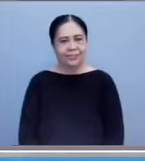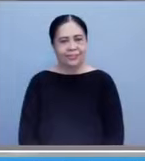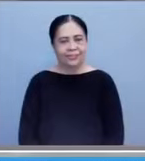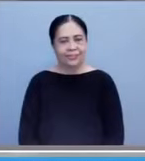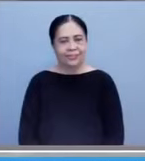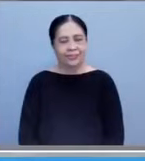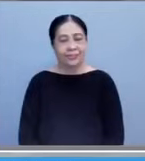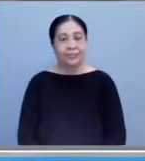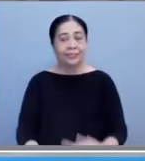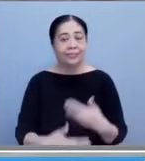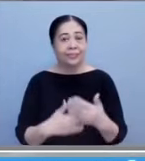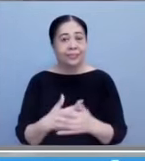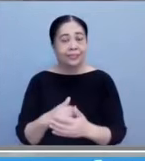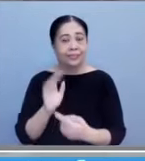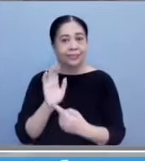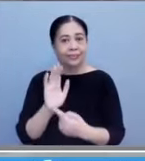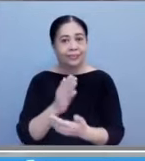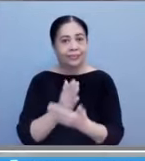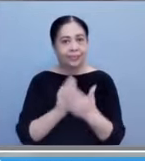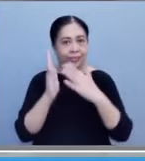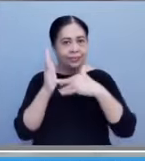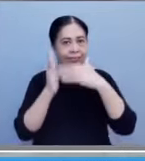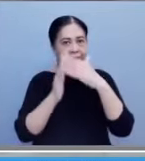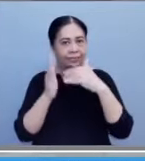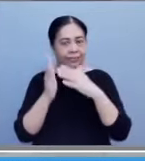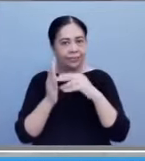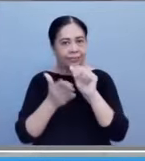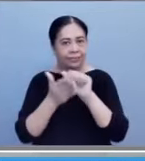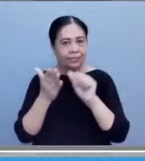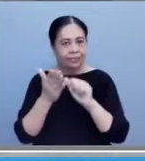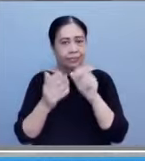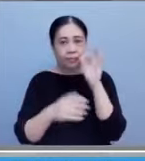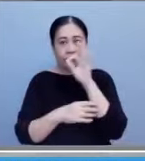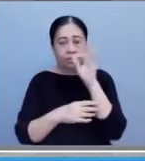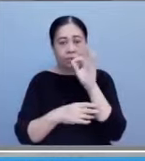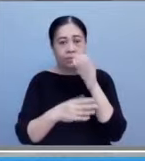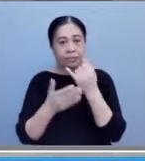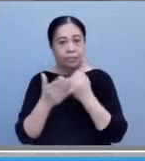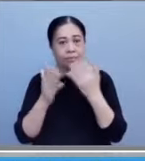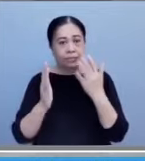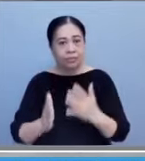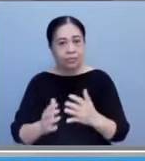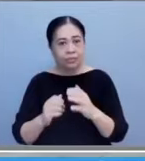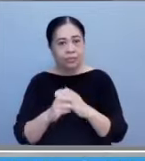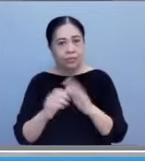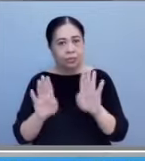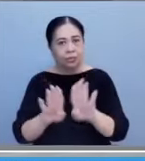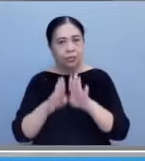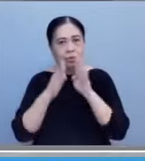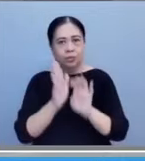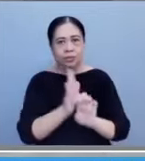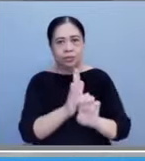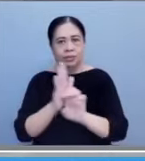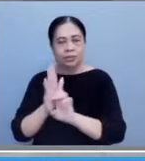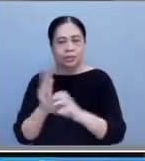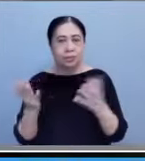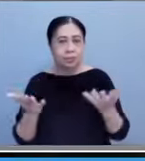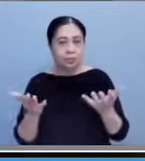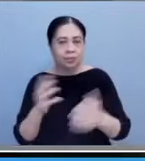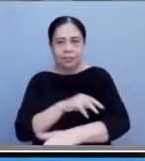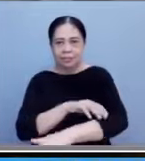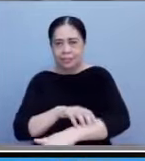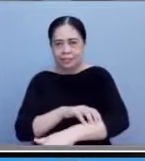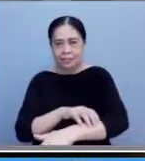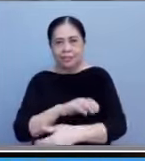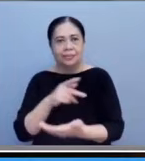Samantala, tampok po ang ilang paintings at art pieces ng Filipino artists sa isang bubuksang exhibit sa Makati City. Bahagi po yan